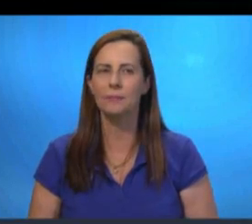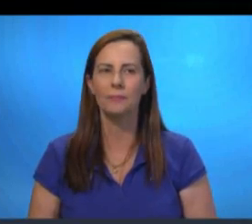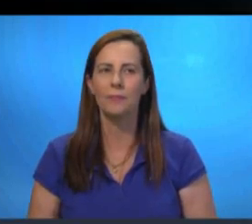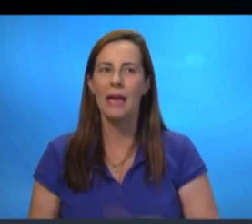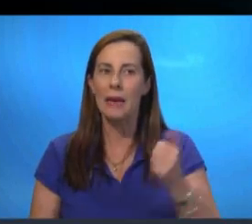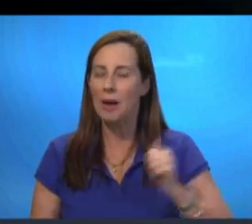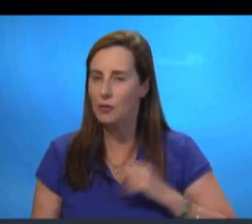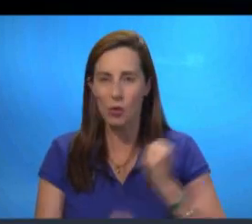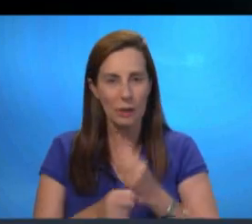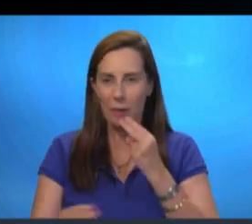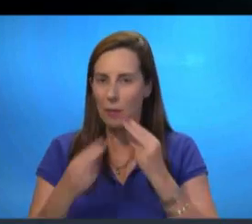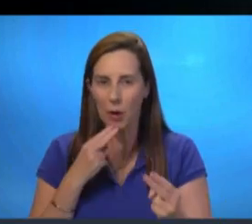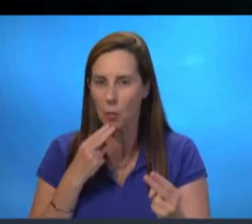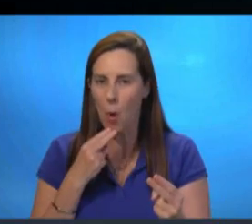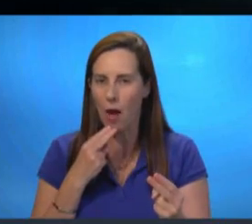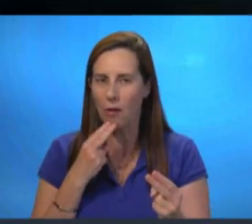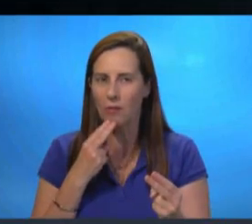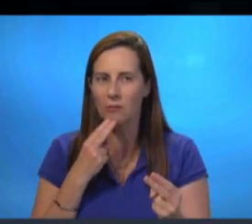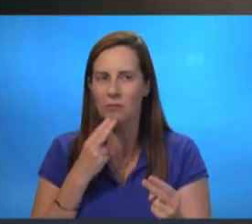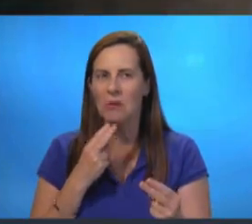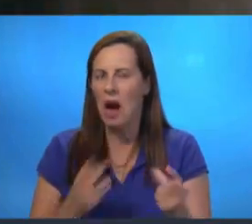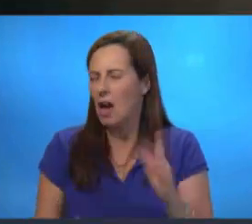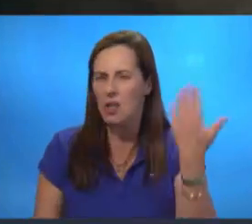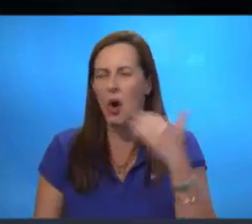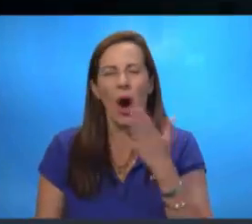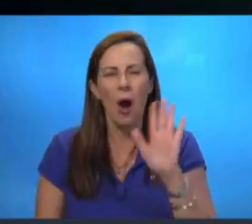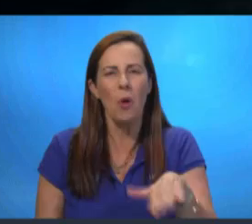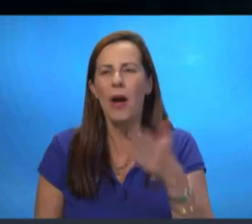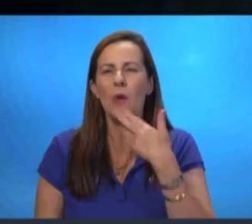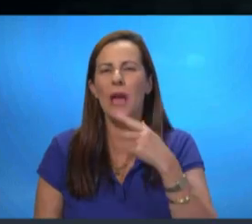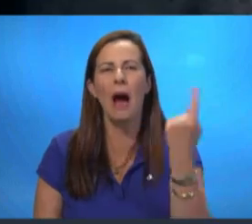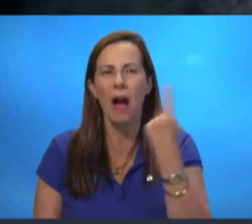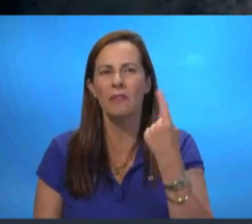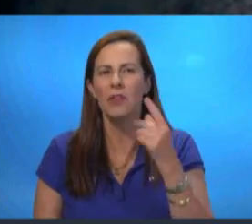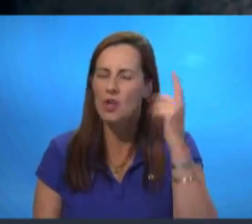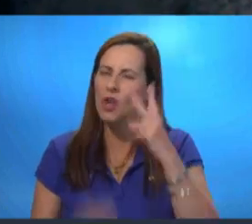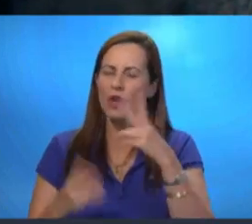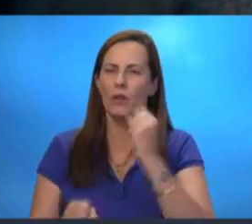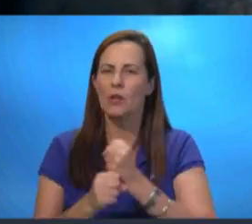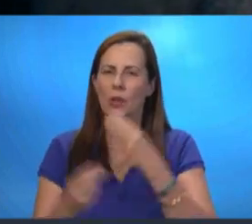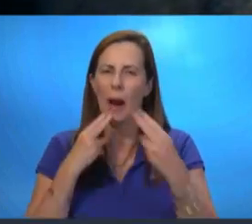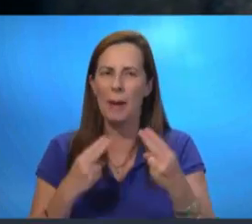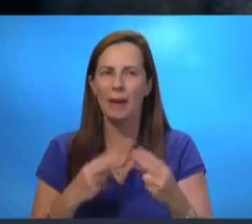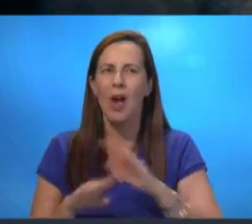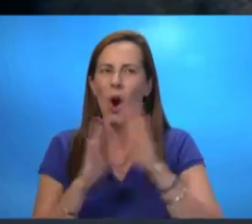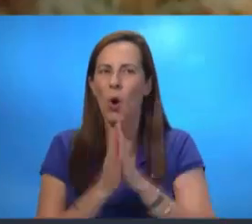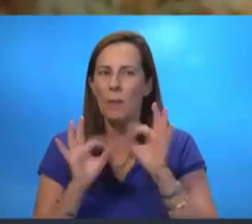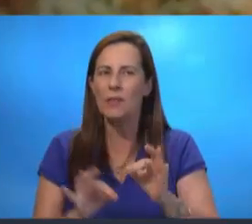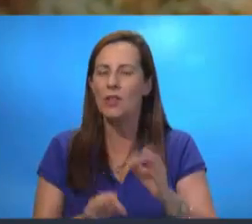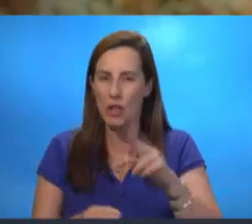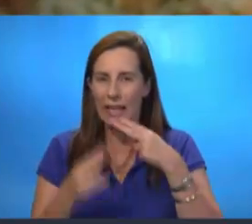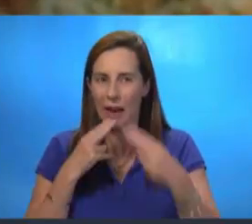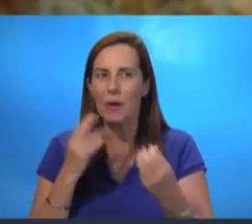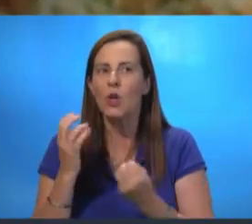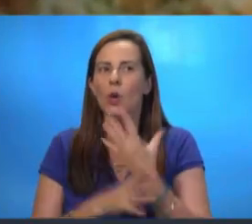עושה פעולות תגמול, אז לא היה יהודי אחד שהיה חושב לעשות תג מחיר. כלומר, כל המציאות הזו של תג מחיר נוצרה